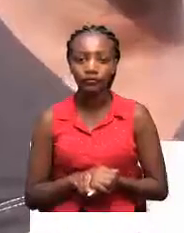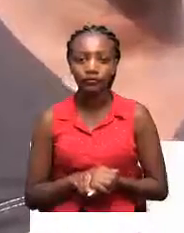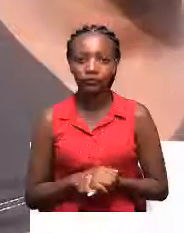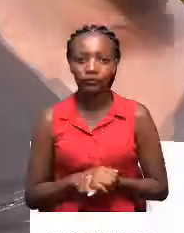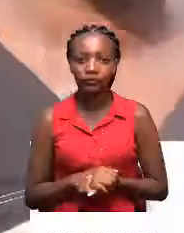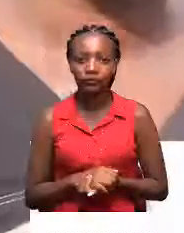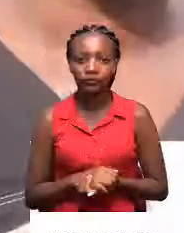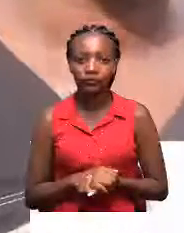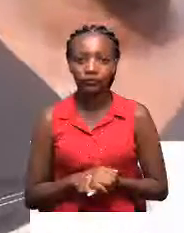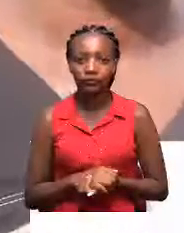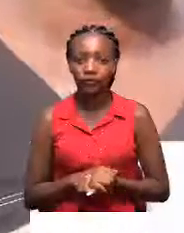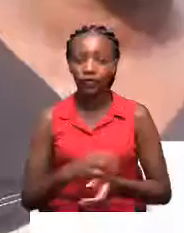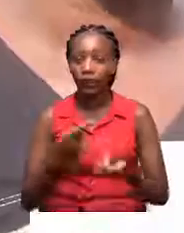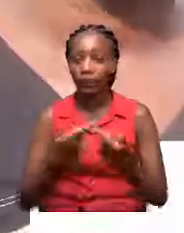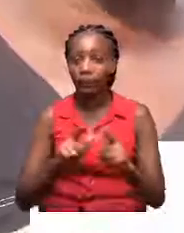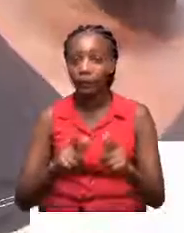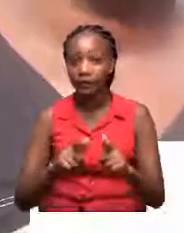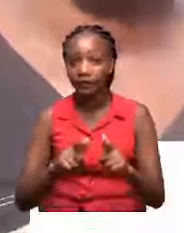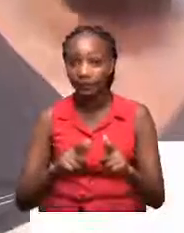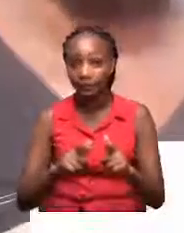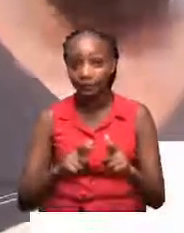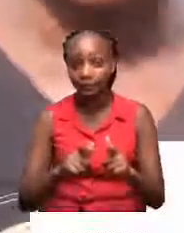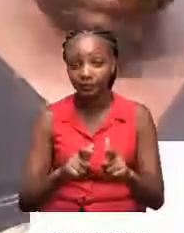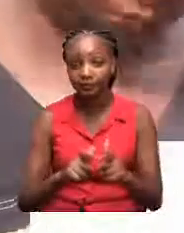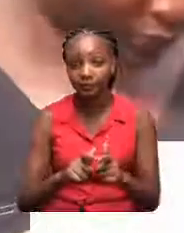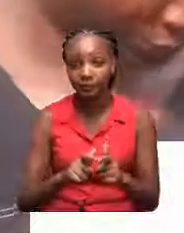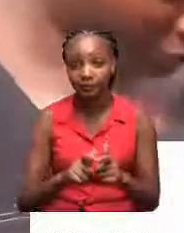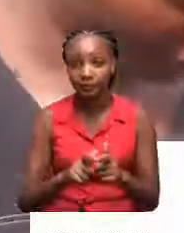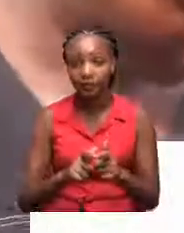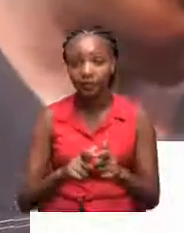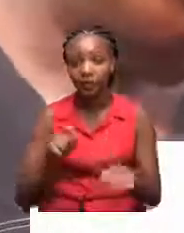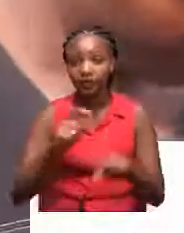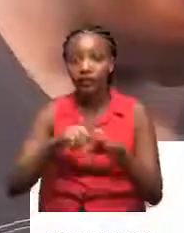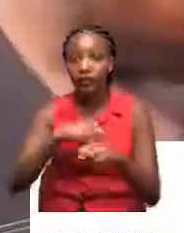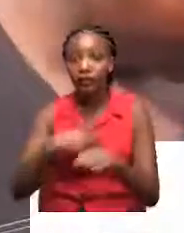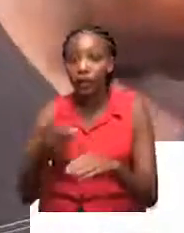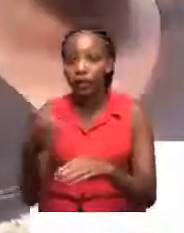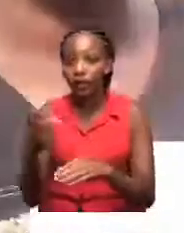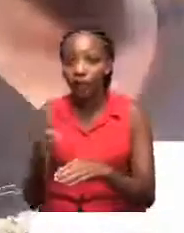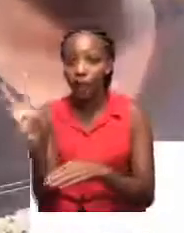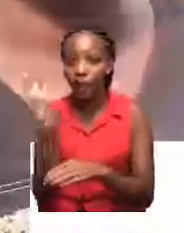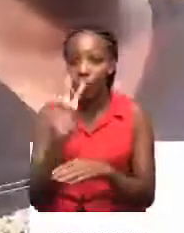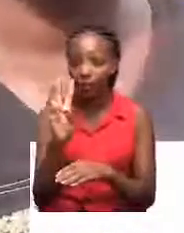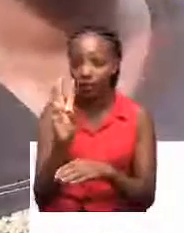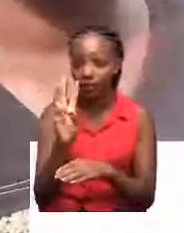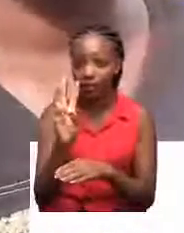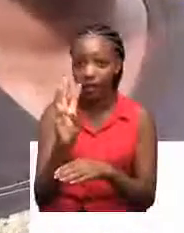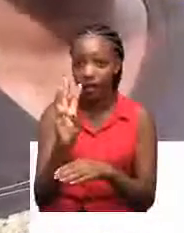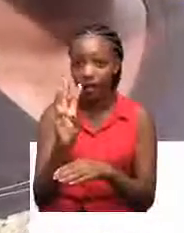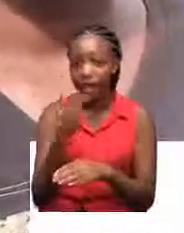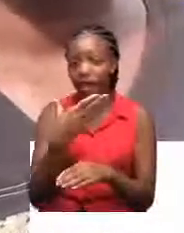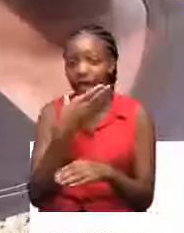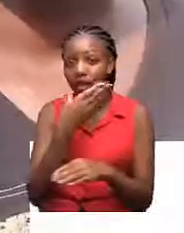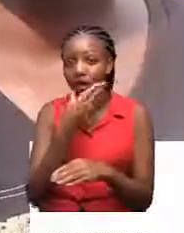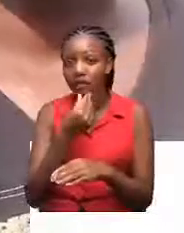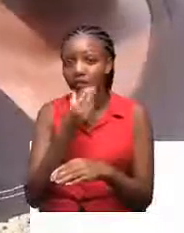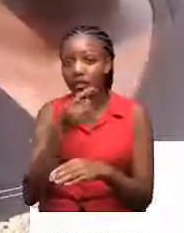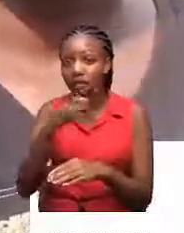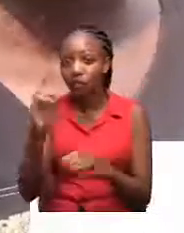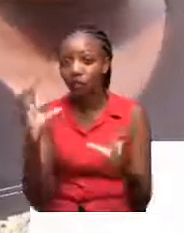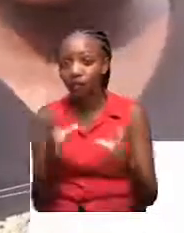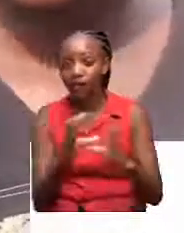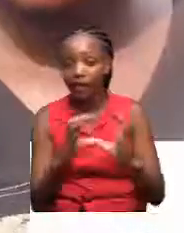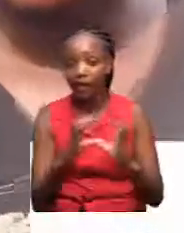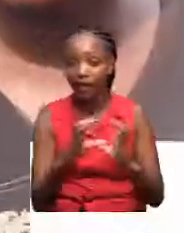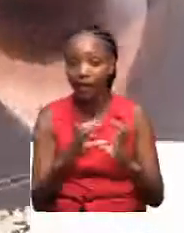ya maji. Lakini Mganda akapatikana hiyo siku tulifika pale on Wednesday June. Mzaa anaondoka anaenda kwa company pale alikuwa anafanya